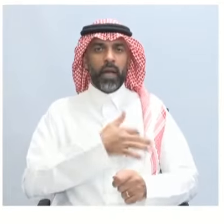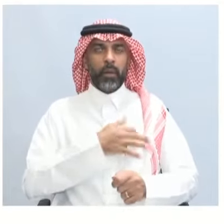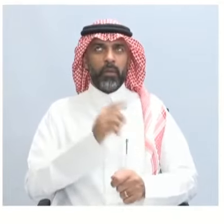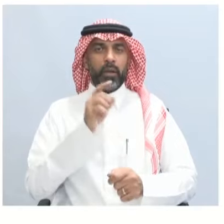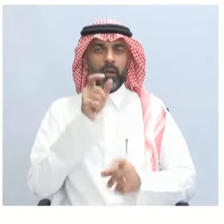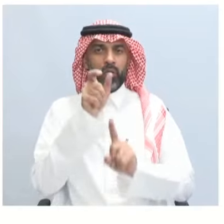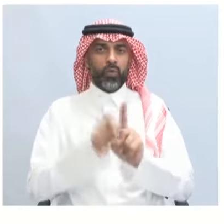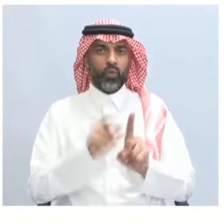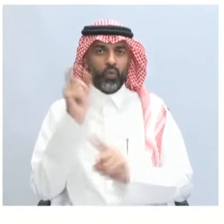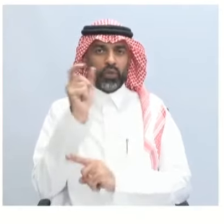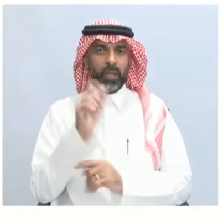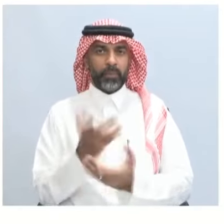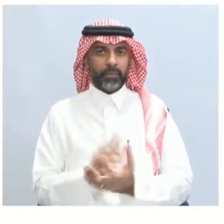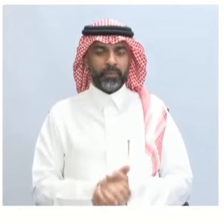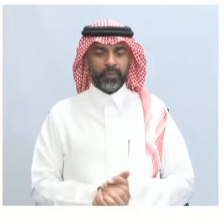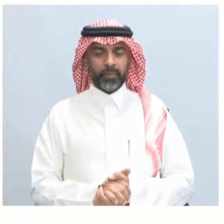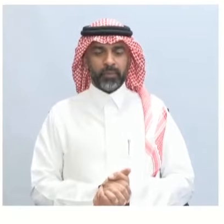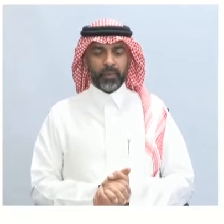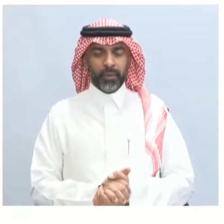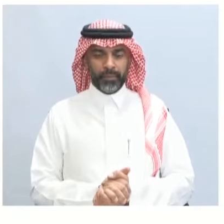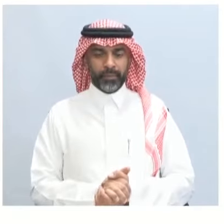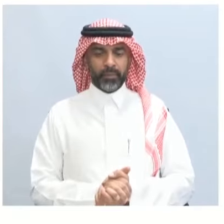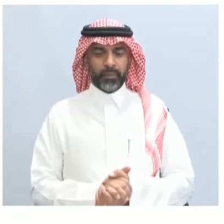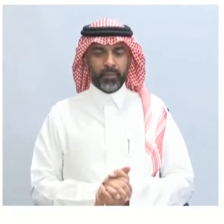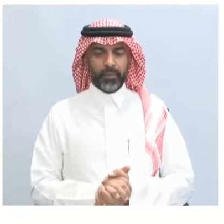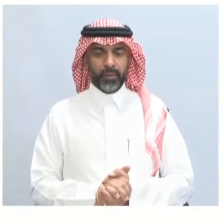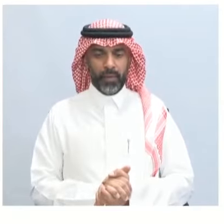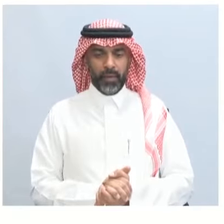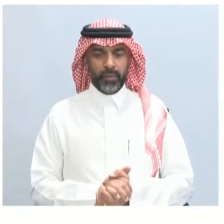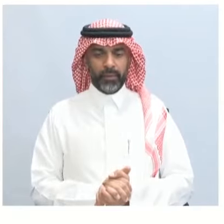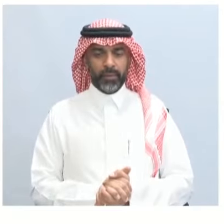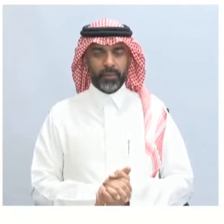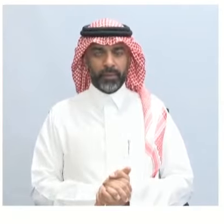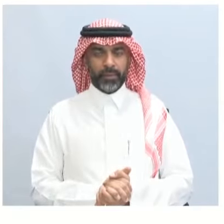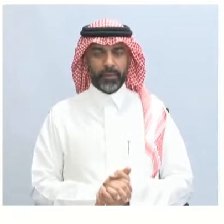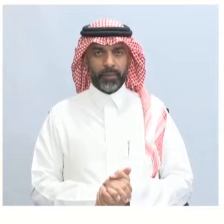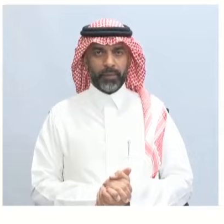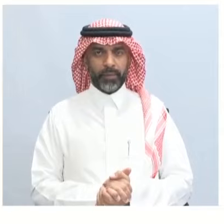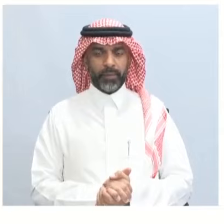من يجيب على هذا السؤال استنبط نتائج ذكر الله على الفرد وصلاح